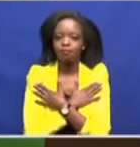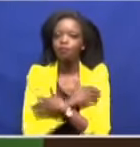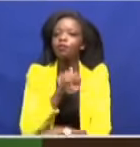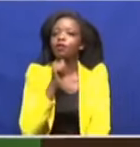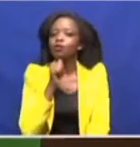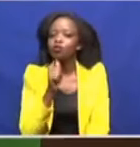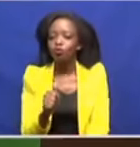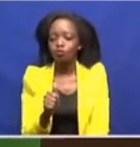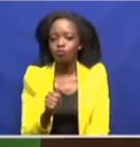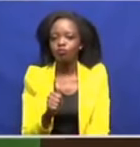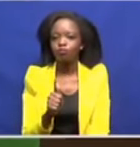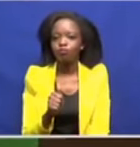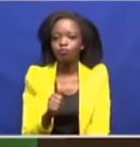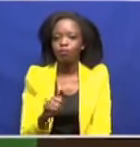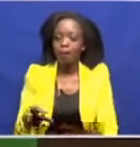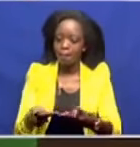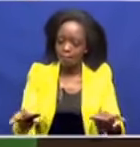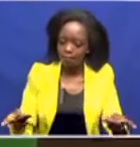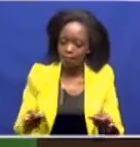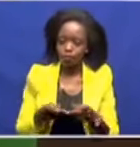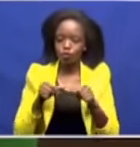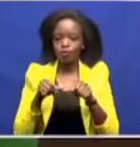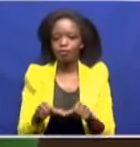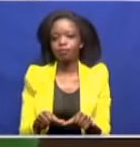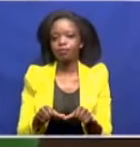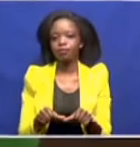not the environment we are living in.